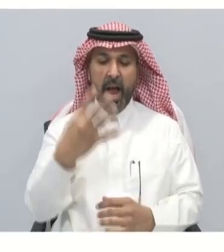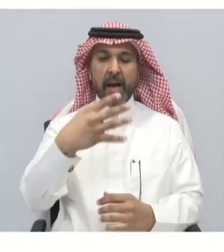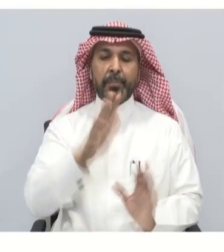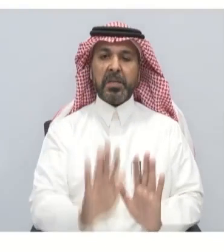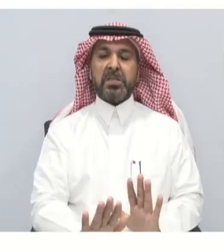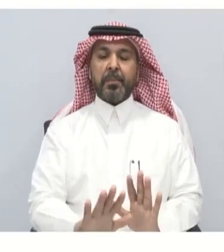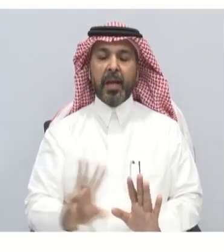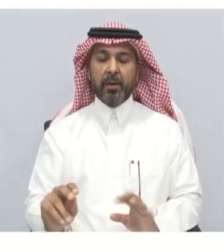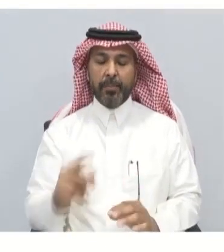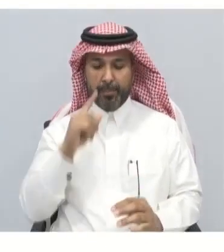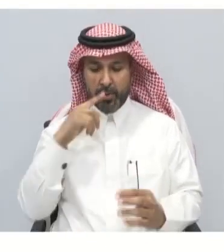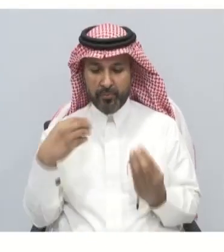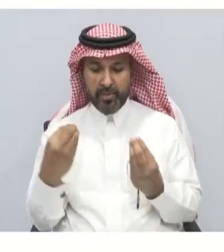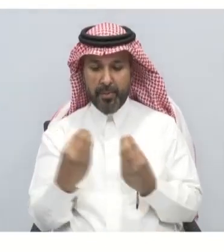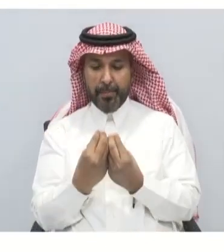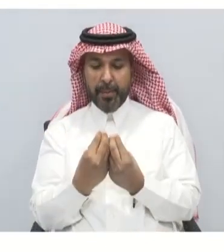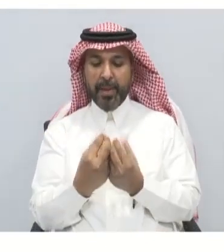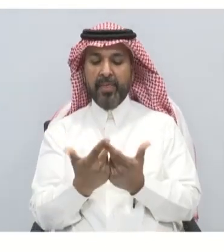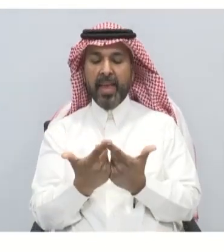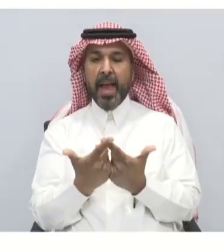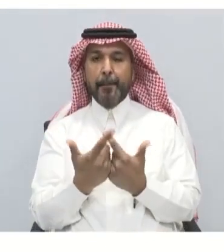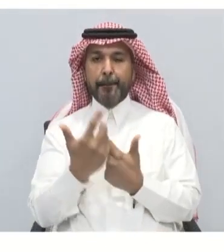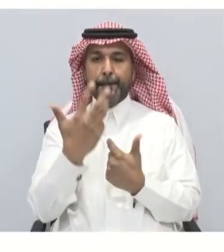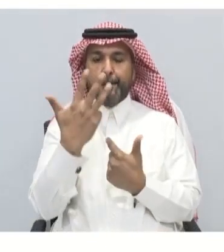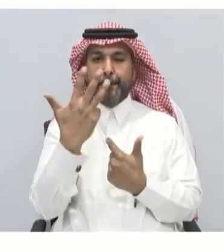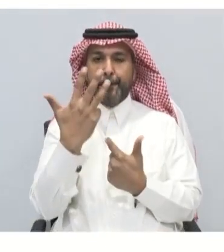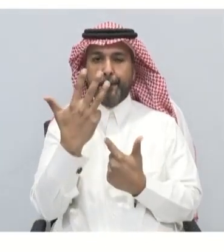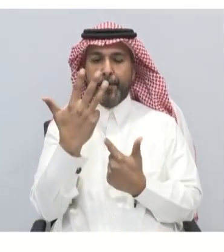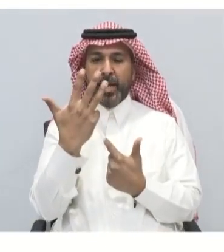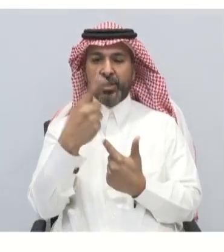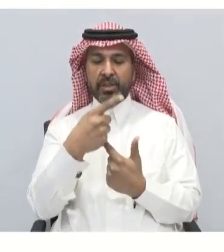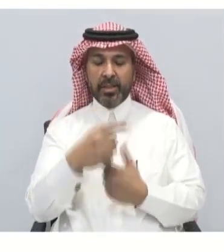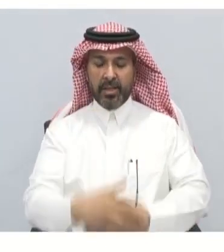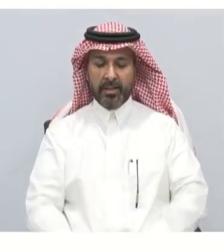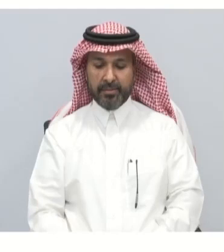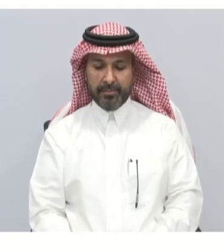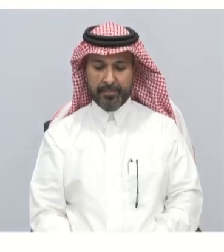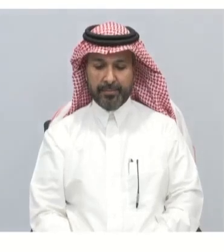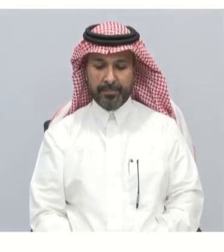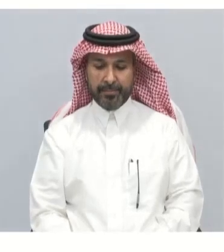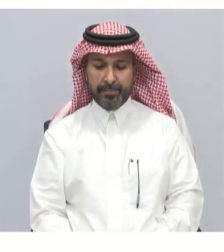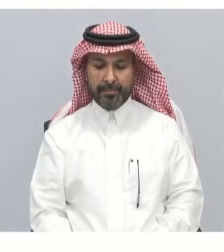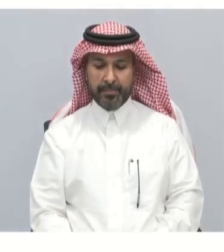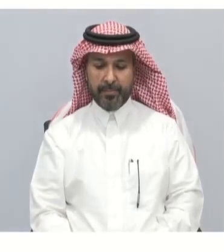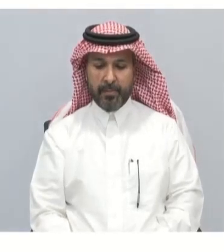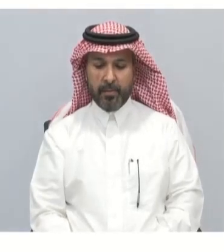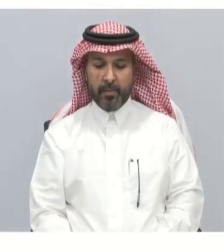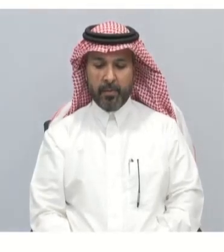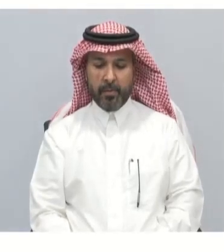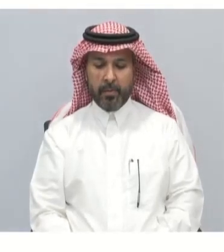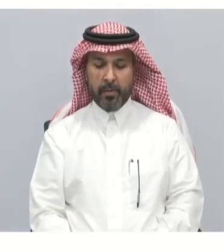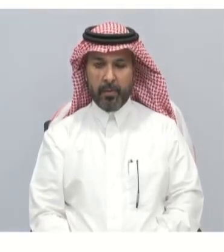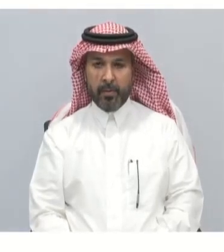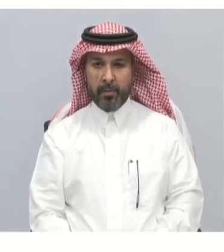40 اللي هنا راح تكون زي ما هي 40 ورقه 39 ورقه في 20 هلله اللي هي ب 7